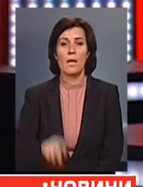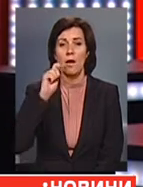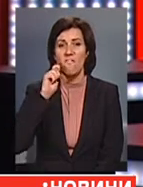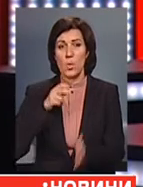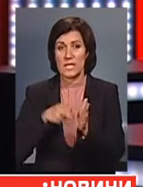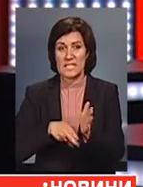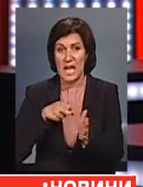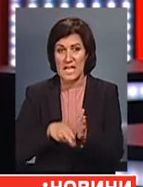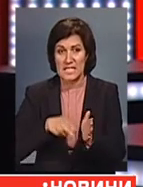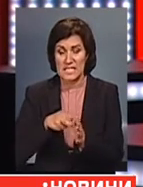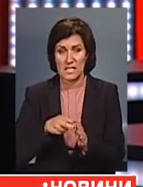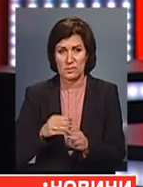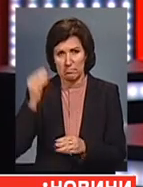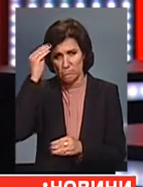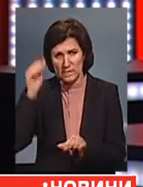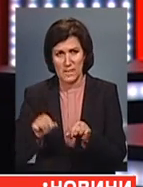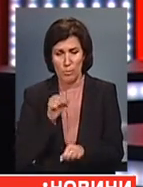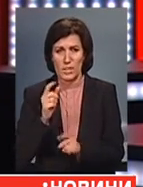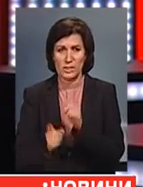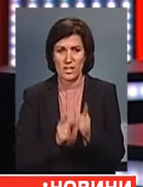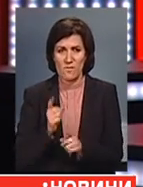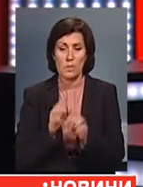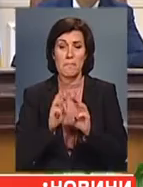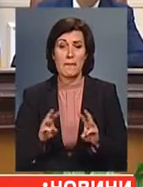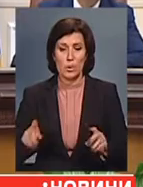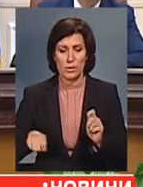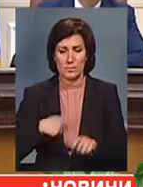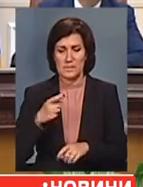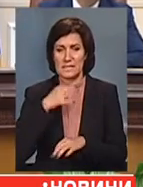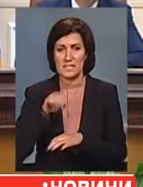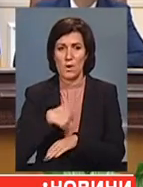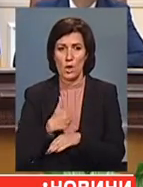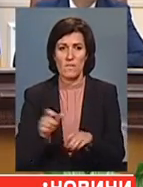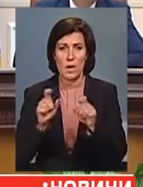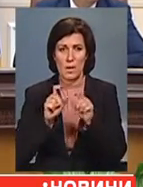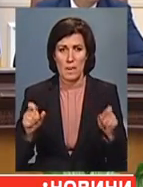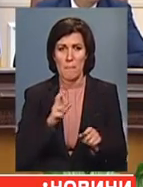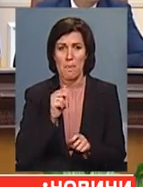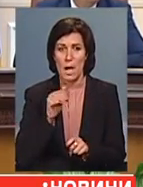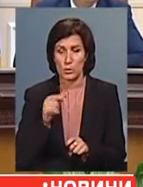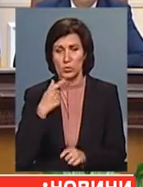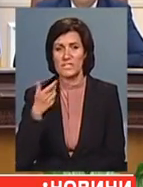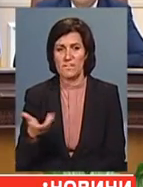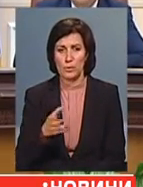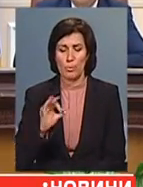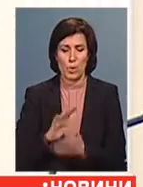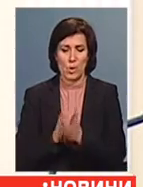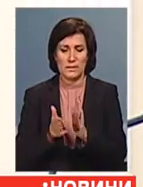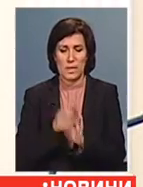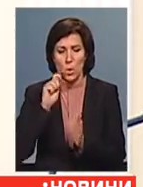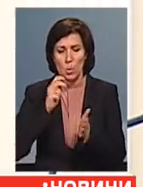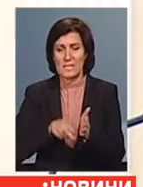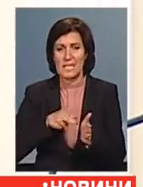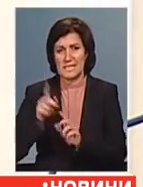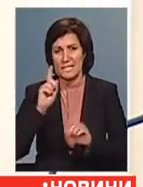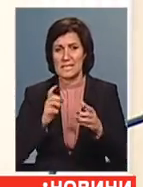В «Укрзалізниці» саботаж реформ та мільйонні збитки. Про це сказав голова компанії Войцех Балчун, звітуючи про стан «Укрзалізниці»